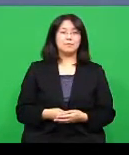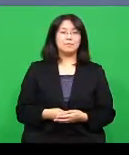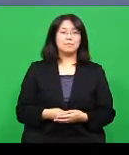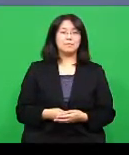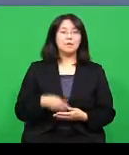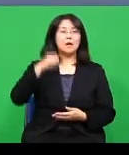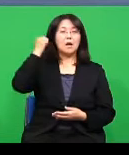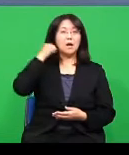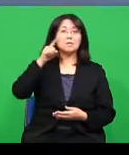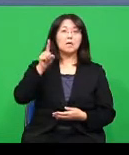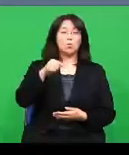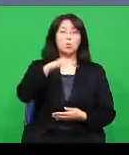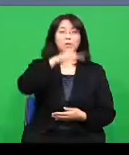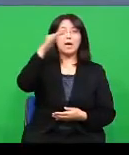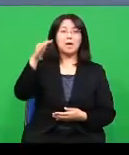に、